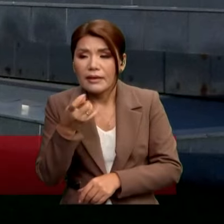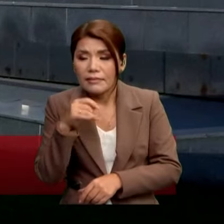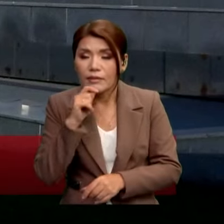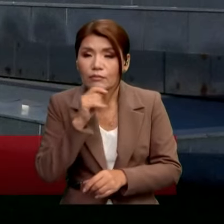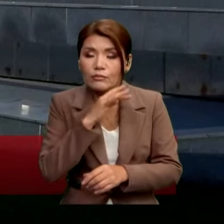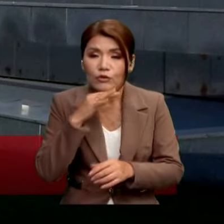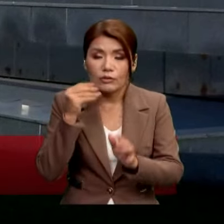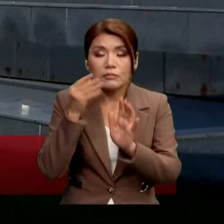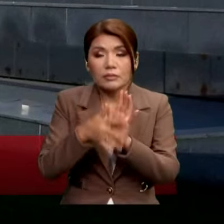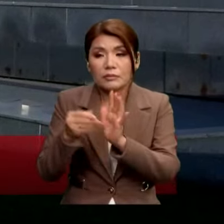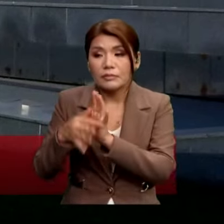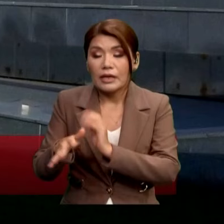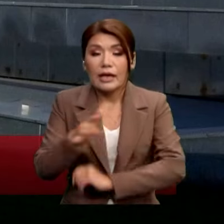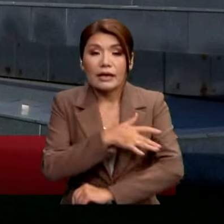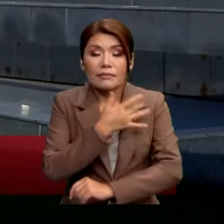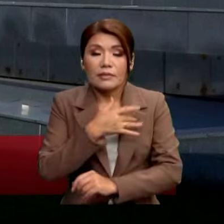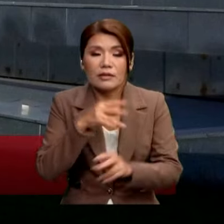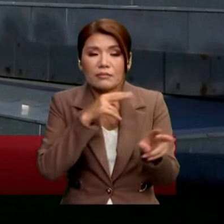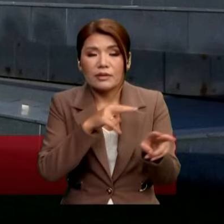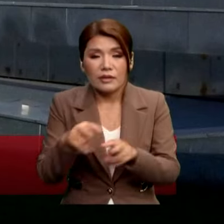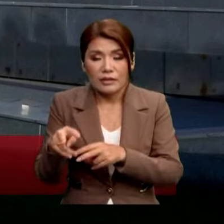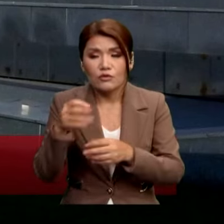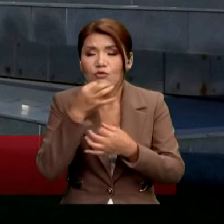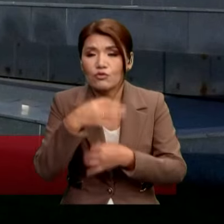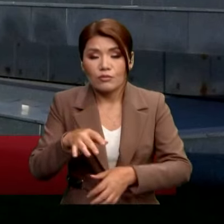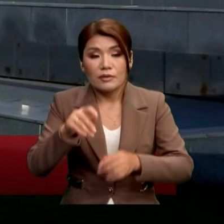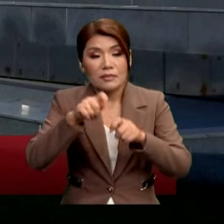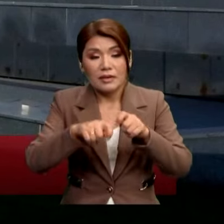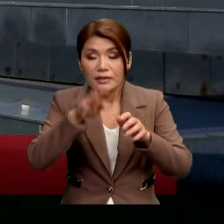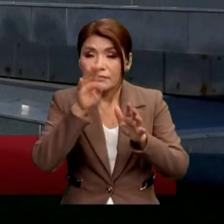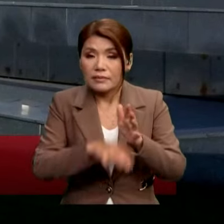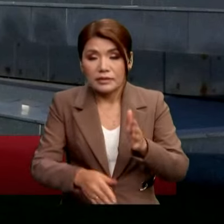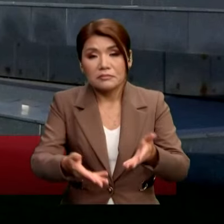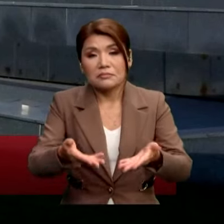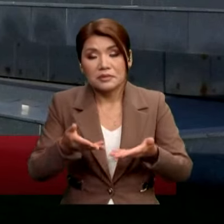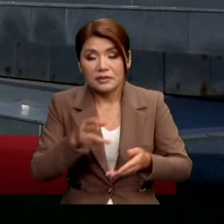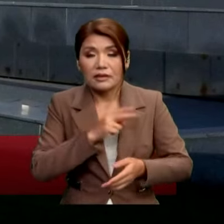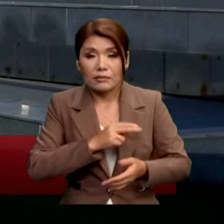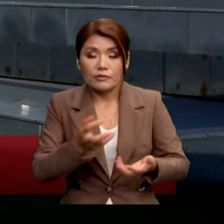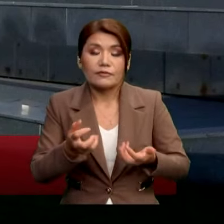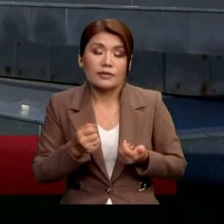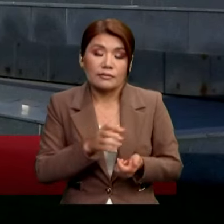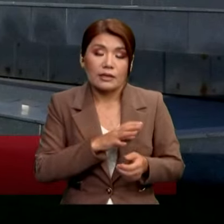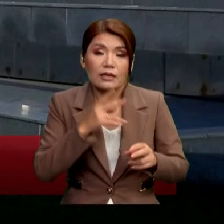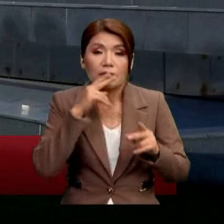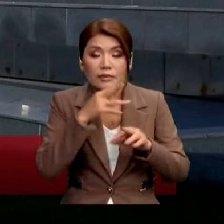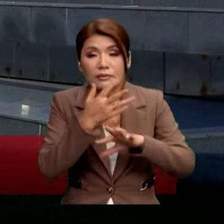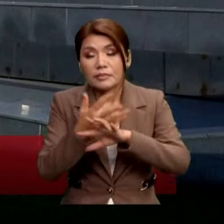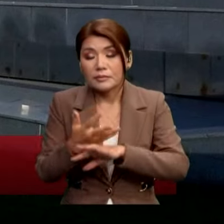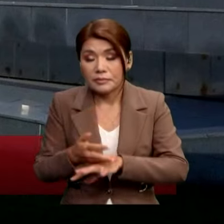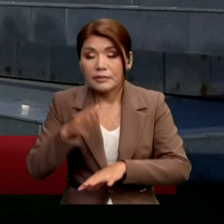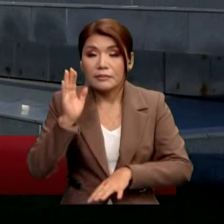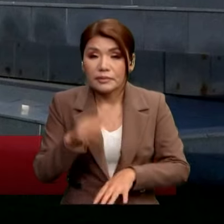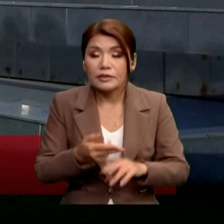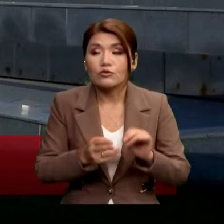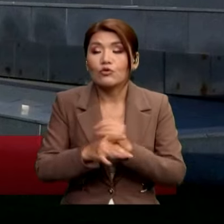Ал қызметкерлерді ешқандай байқаусыз жұмыс қалған. Денсаулық сақтау министрі СК фармациядағы олқылықтарға қарамастан